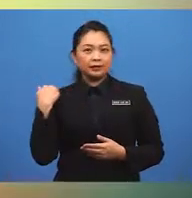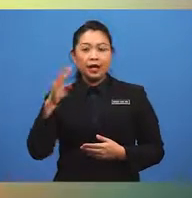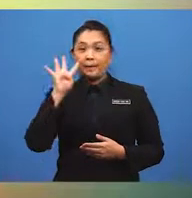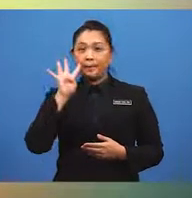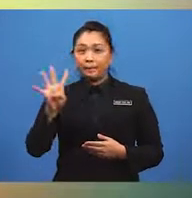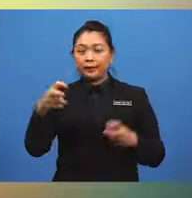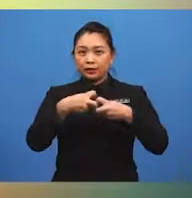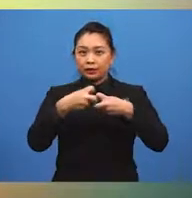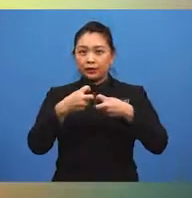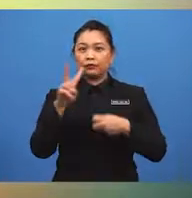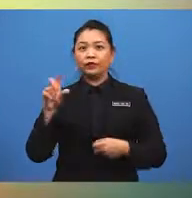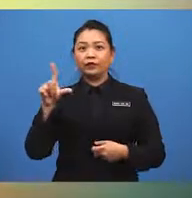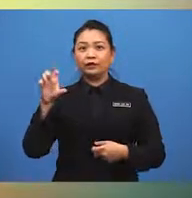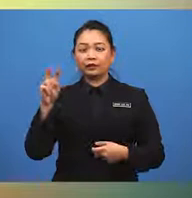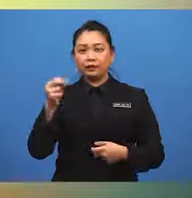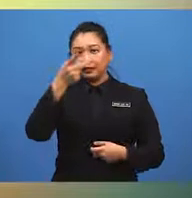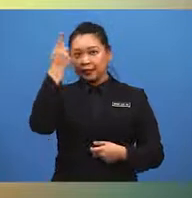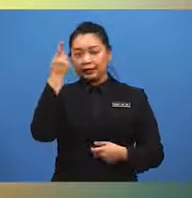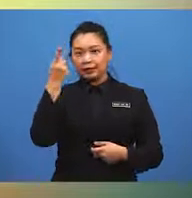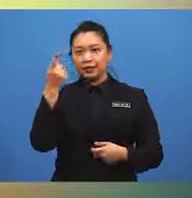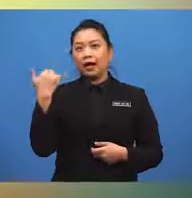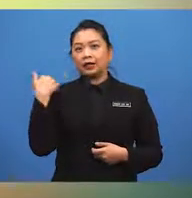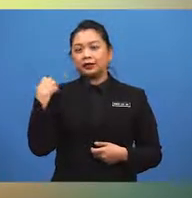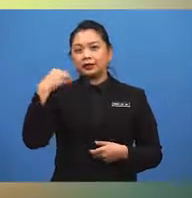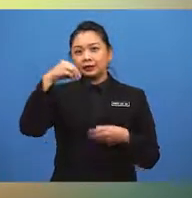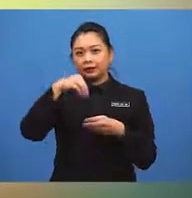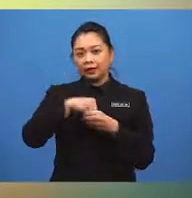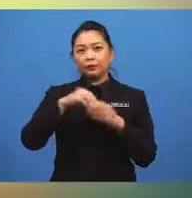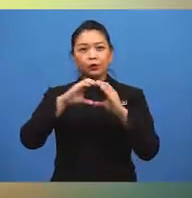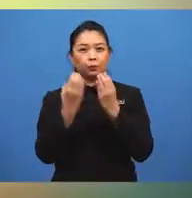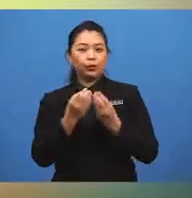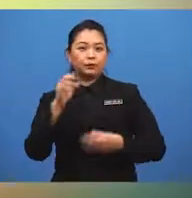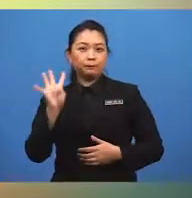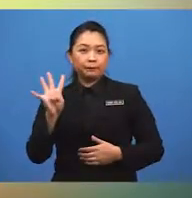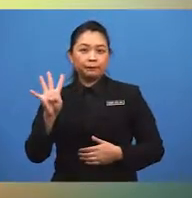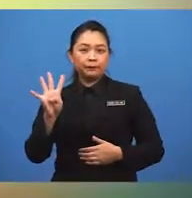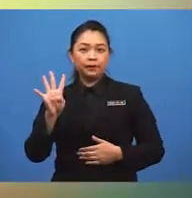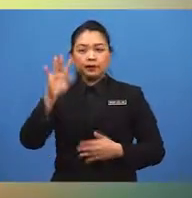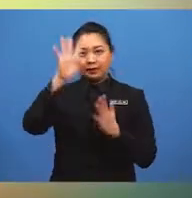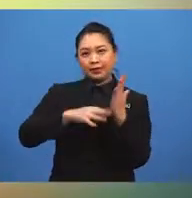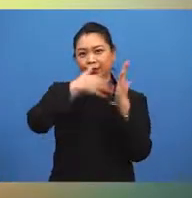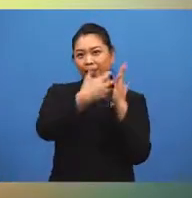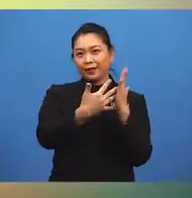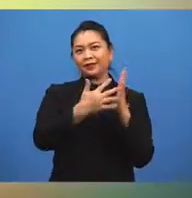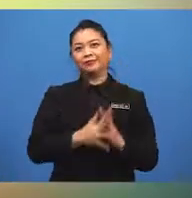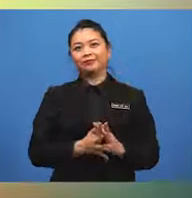4 elektron valence kerana berada dalam kumpulan 4 jadual